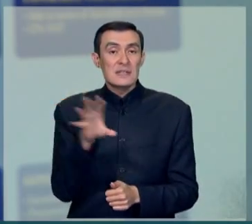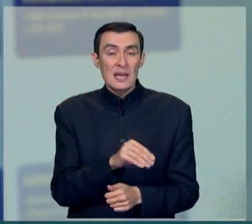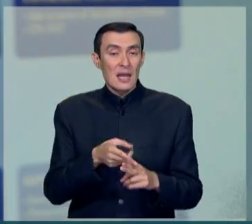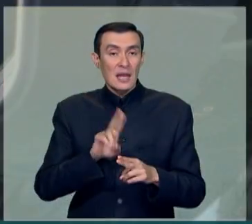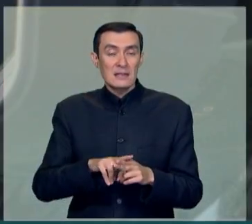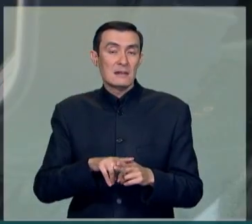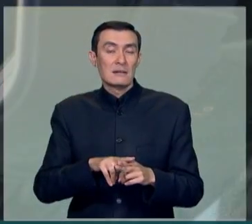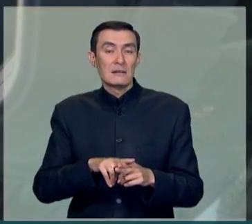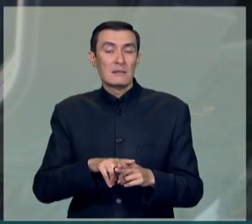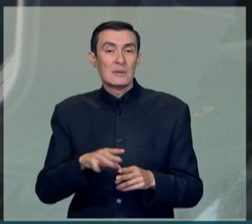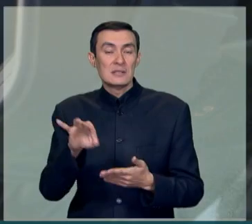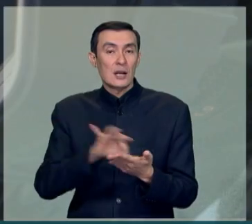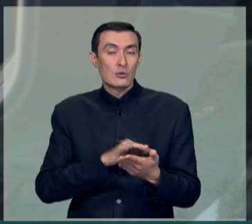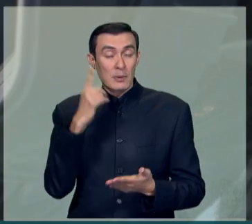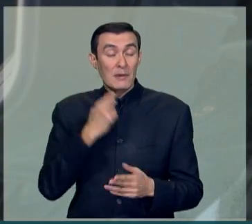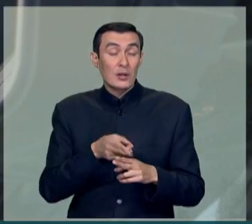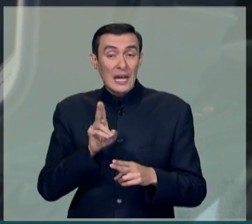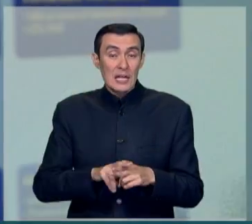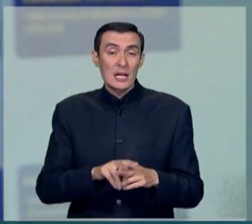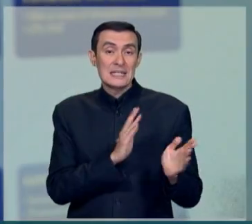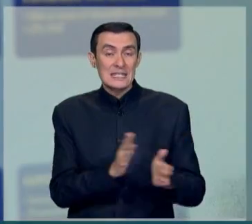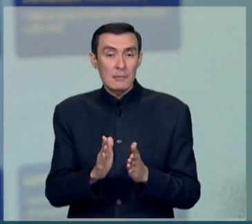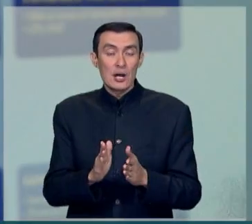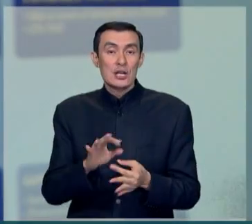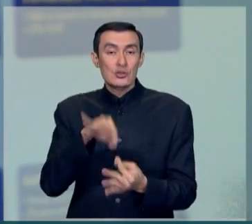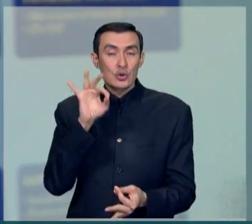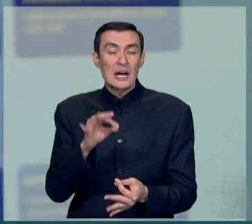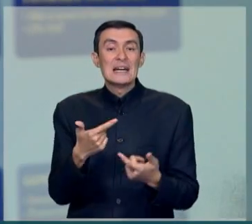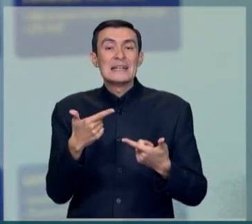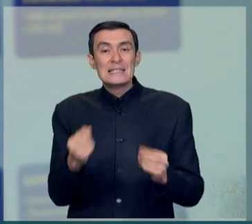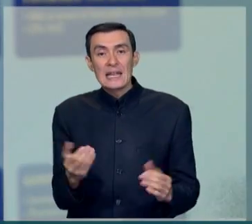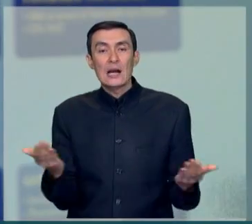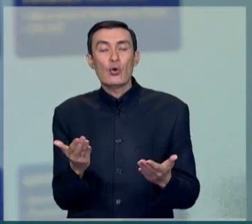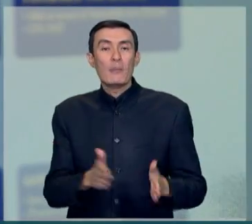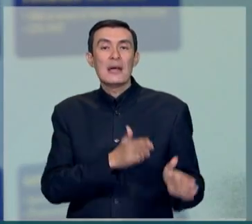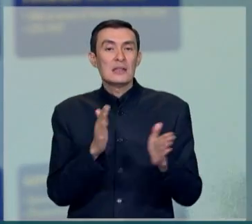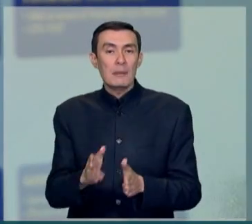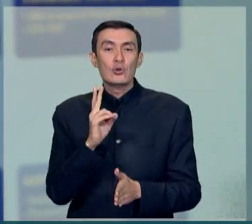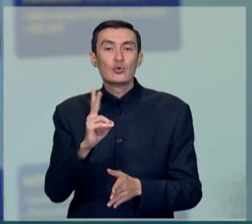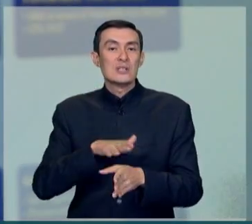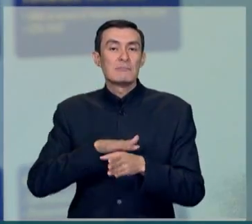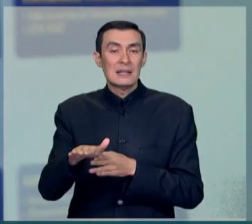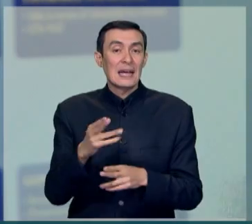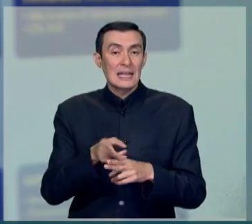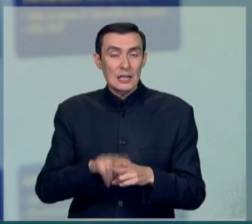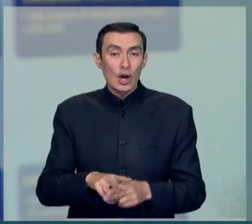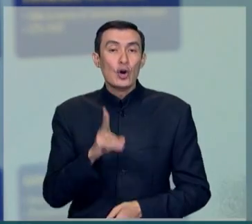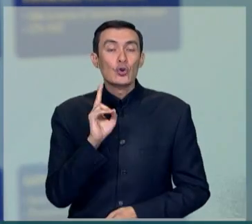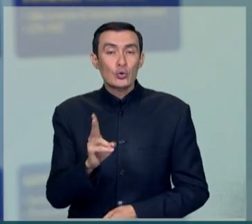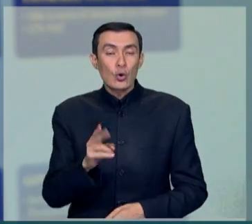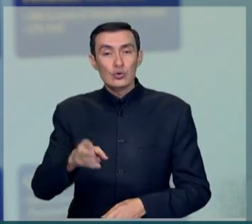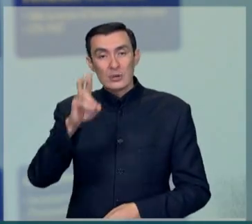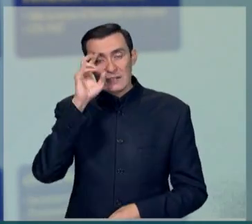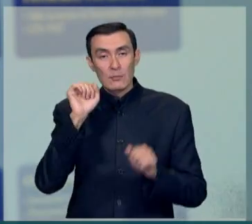это нужно сразу понимать на эта система дает четкие показатели где и на каком этапе кто является исполнителем где на ком этапе